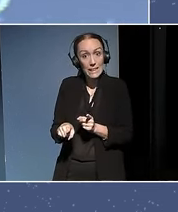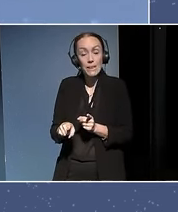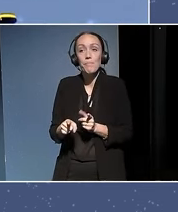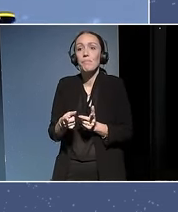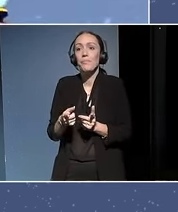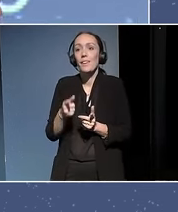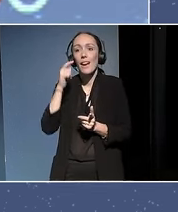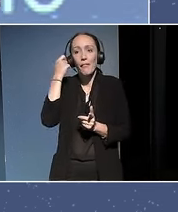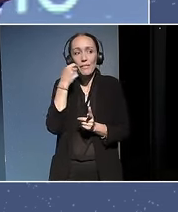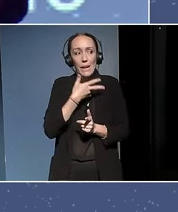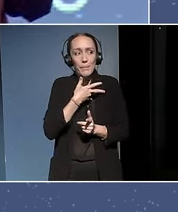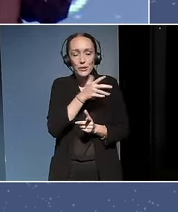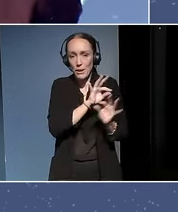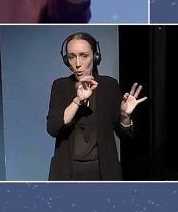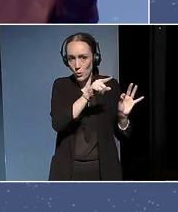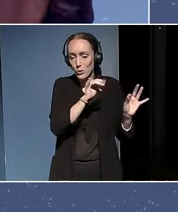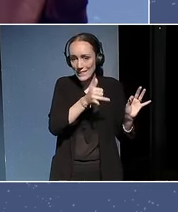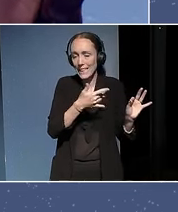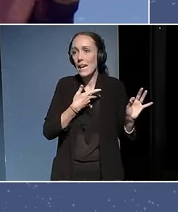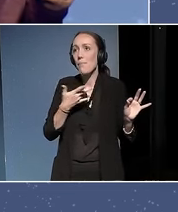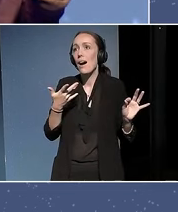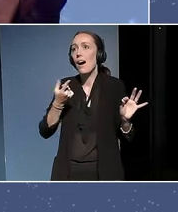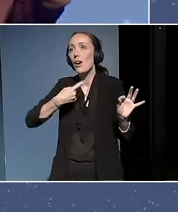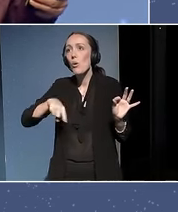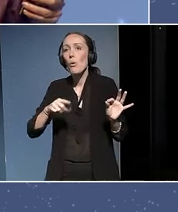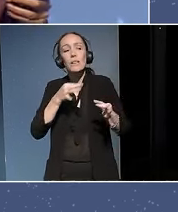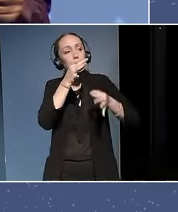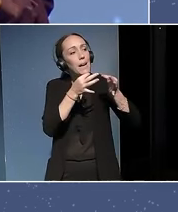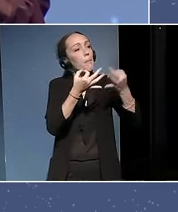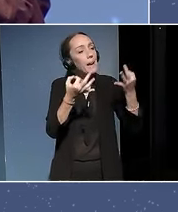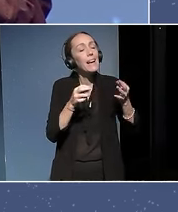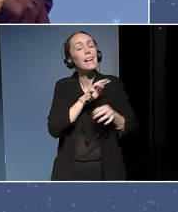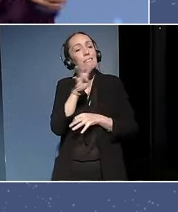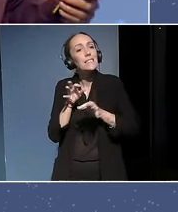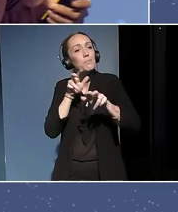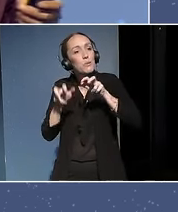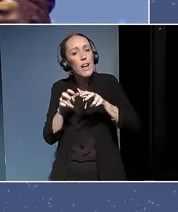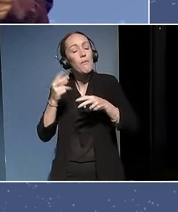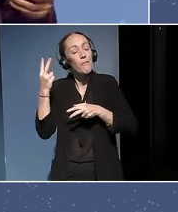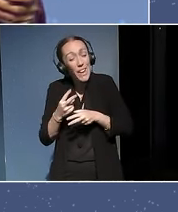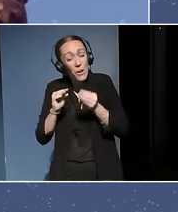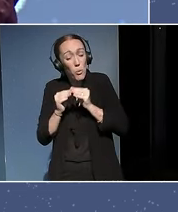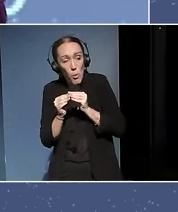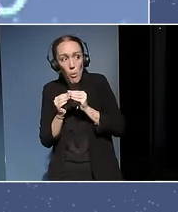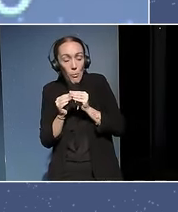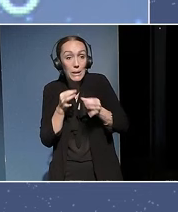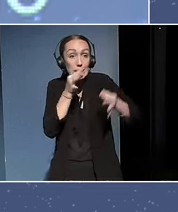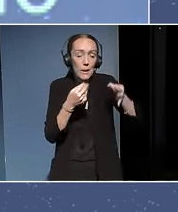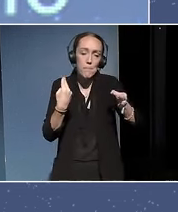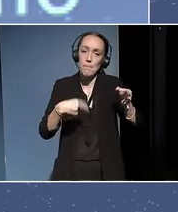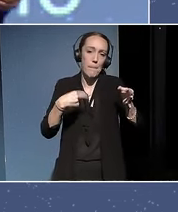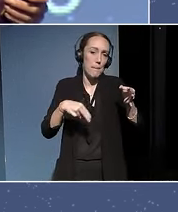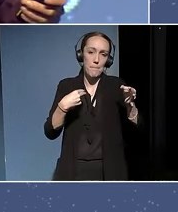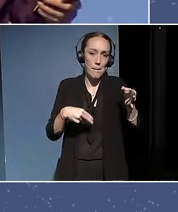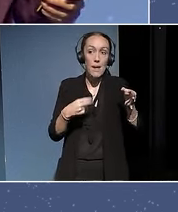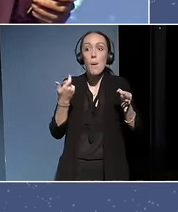documentari sugli spinosauri com erano davvero fatti mancavano di nuovo tutte e tutte le ossa